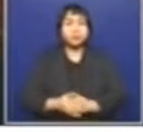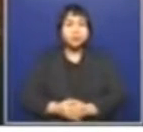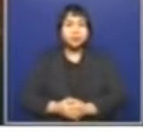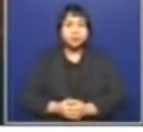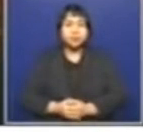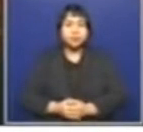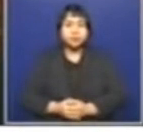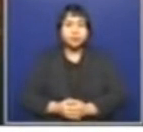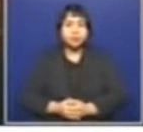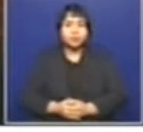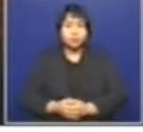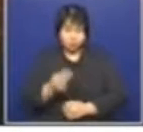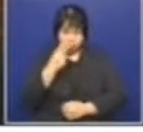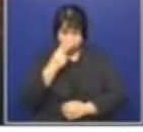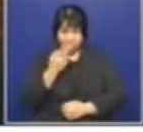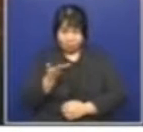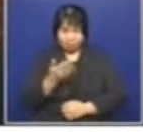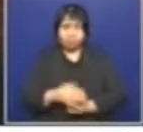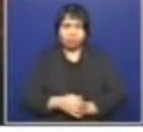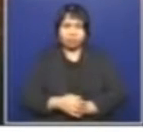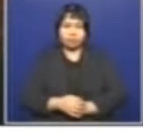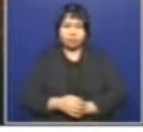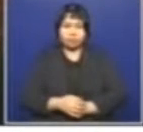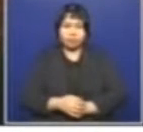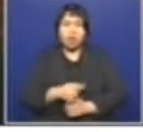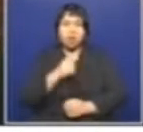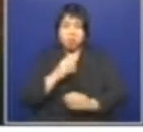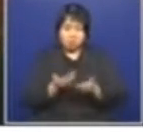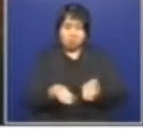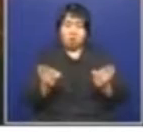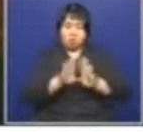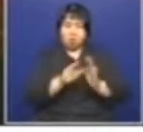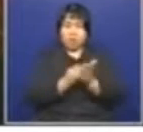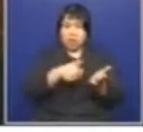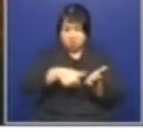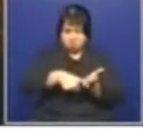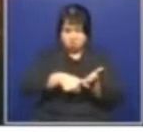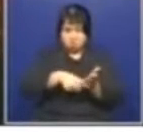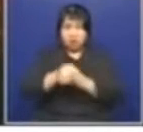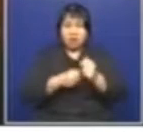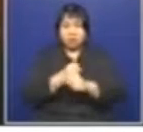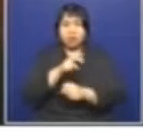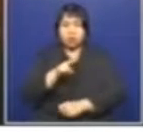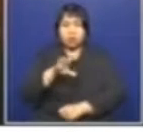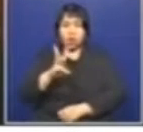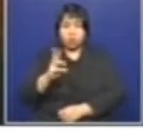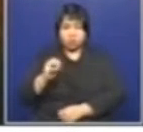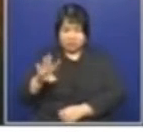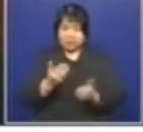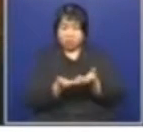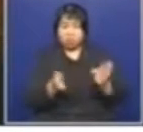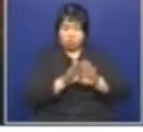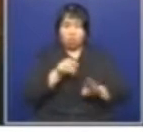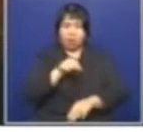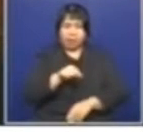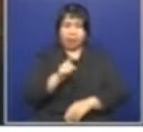พลังงานได้ดูเดอะสแตนดาร์ดเขาพยากรณ์หนี้ครัวเรือนสูงสุดปี64ปี64หนี้ครัวเรือนเนี่ยจะไปถึง